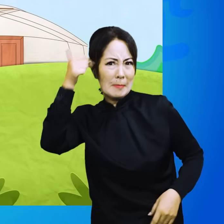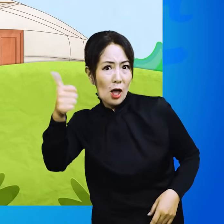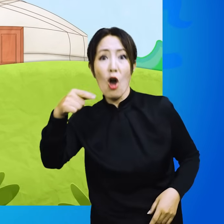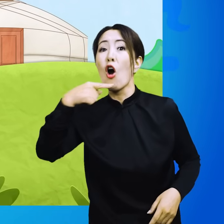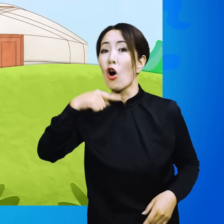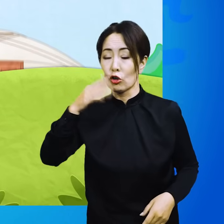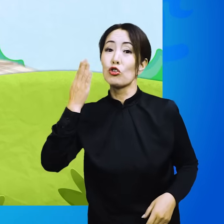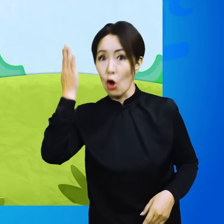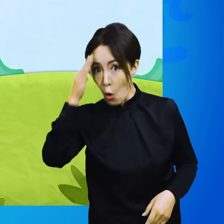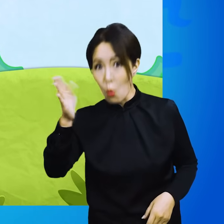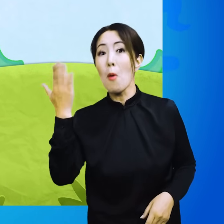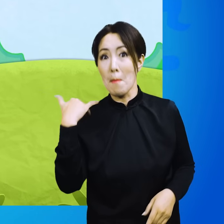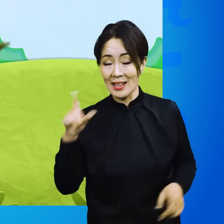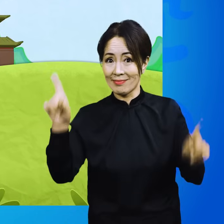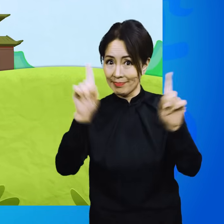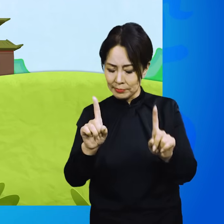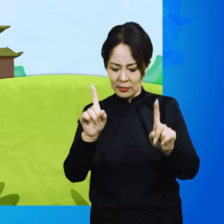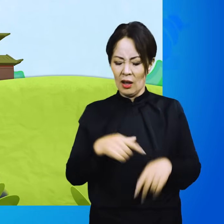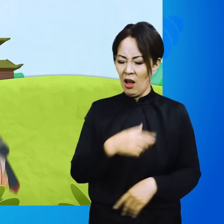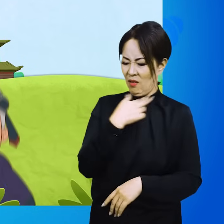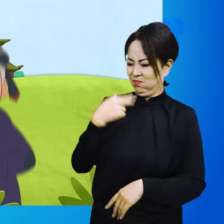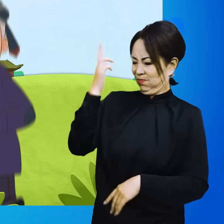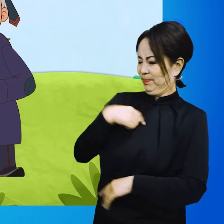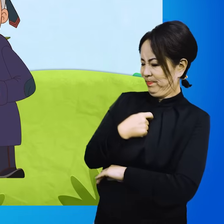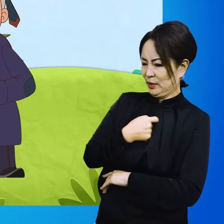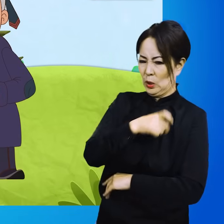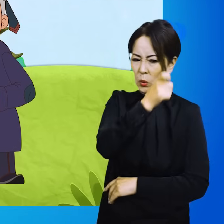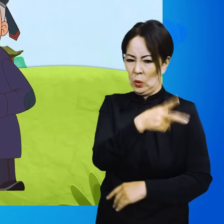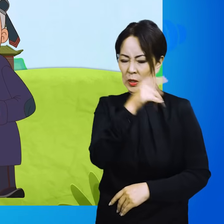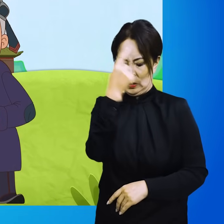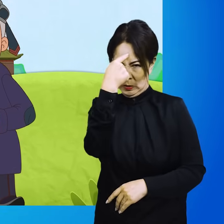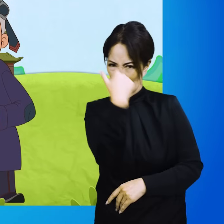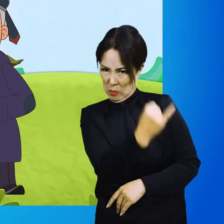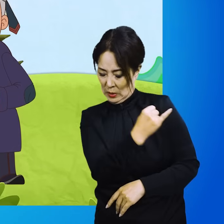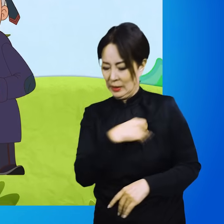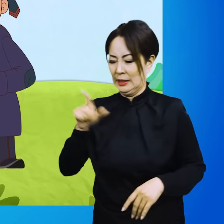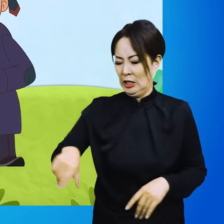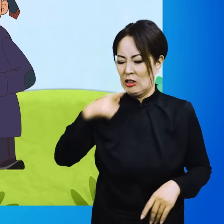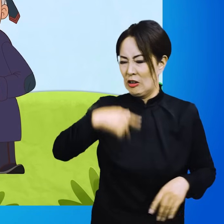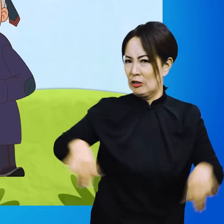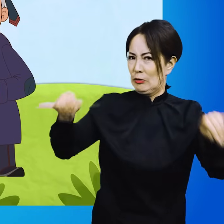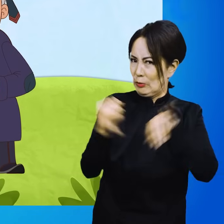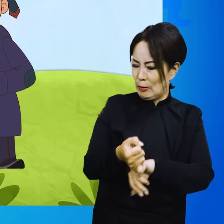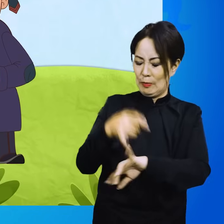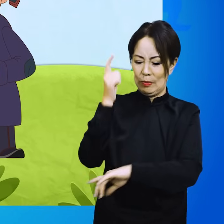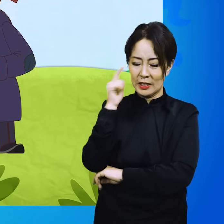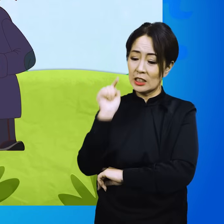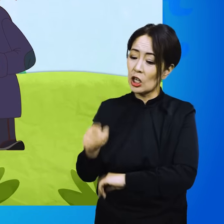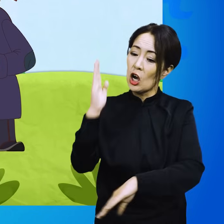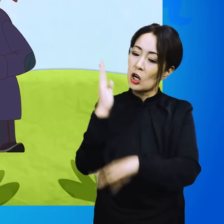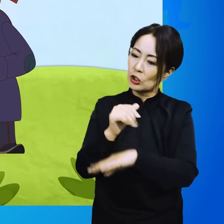хаан бодоод өвгнийг дуудан ирүүлэн. Өвгөн чи маргааш үнсэн чөдөр зангидаад өдөрч биш, шөнж биш